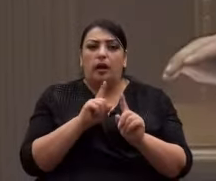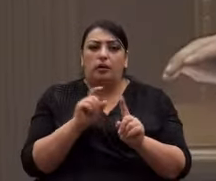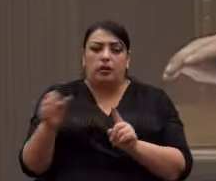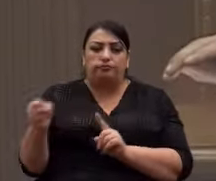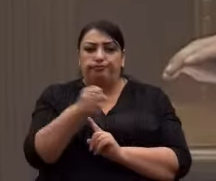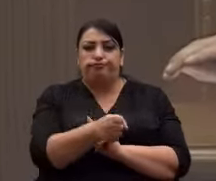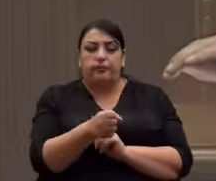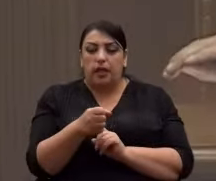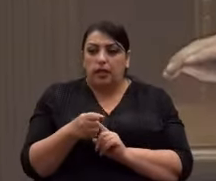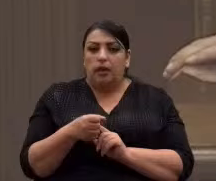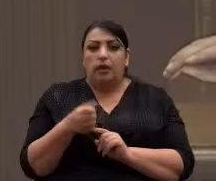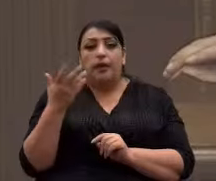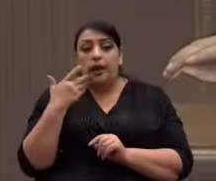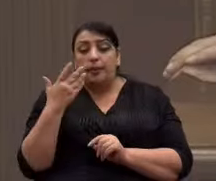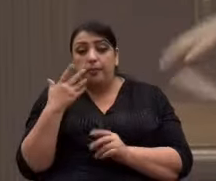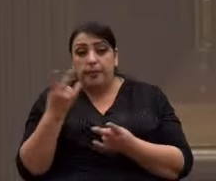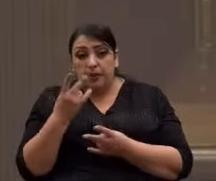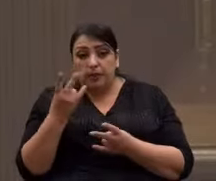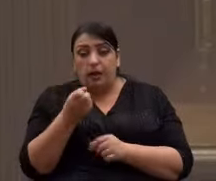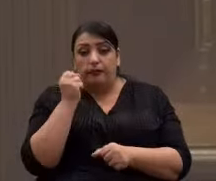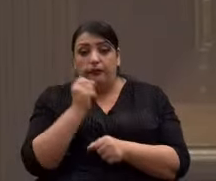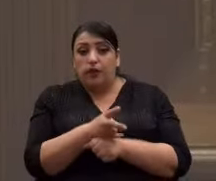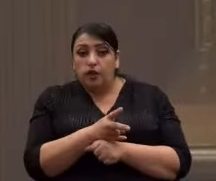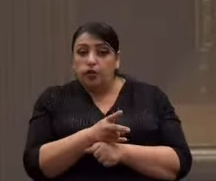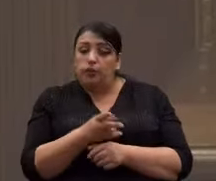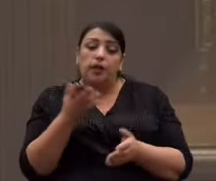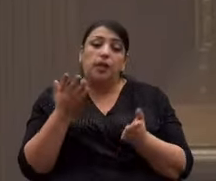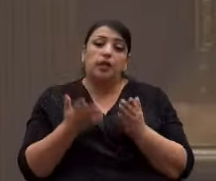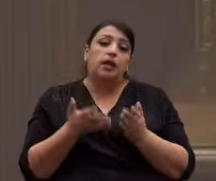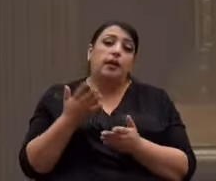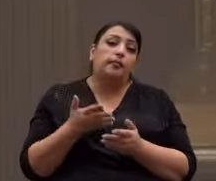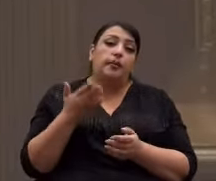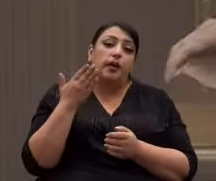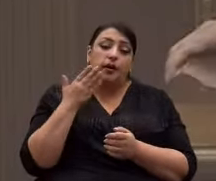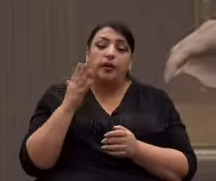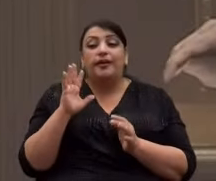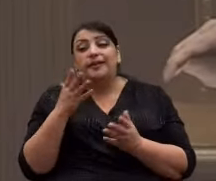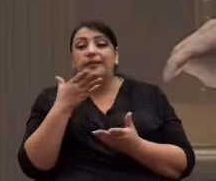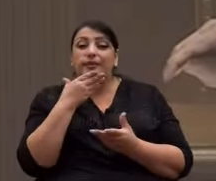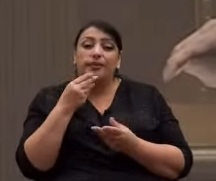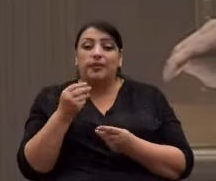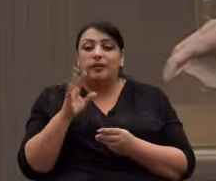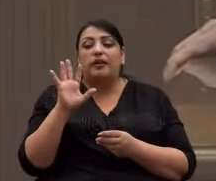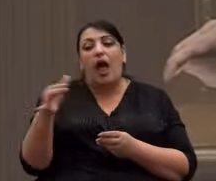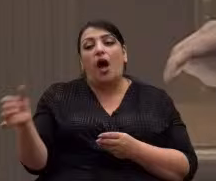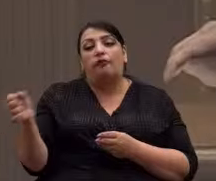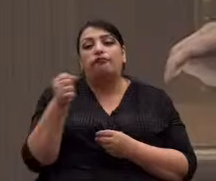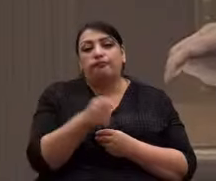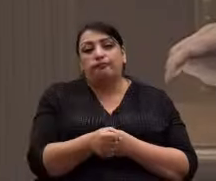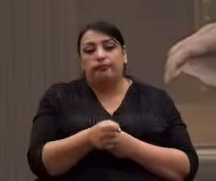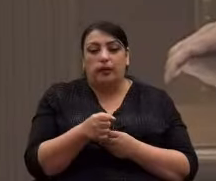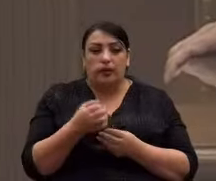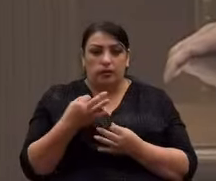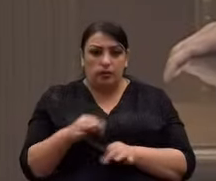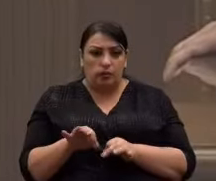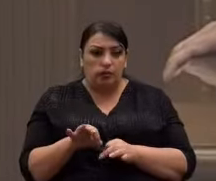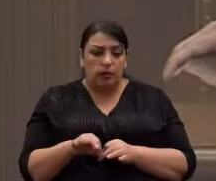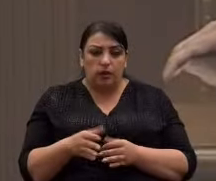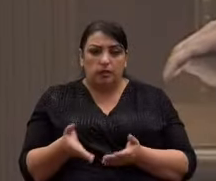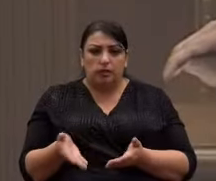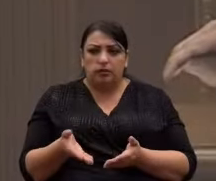ա, երբ պետք ա պրոպկի նման կհանեն, հետո եթե մի քիչ սիրաշային լավ մի հատ գործի կնշանակեն, ամեն տեղ ա